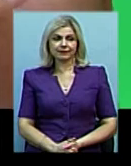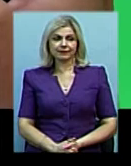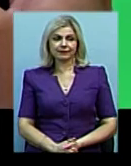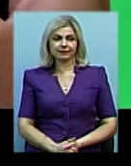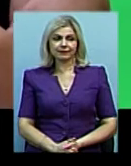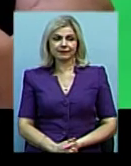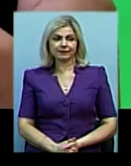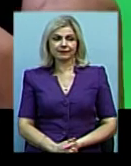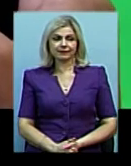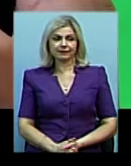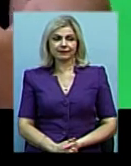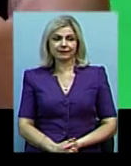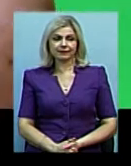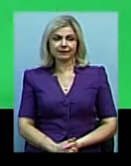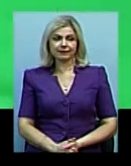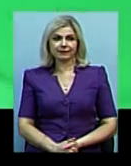Давид.